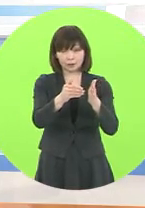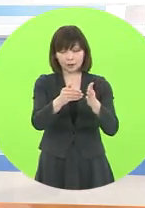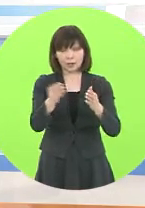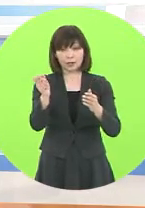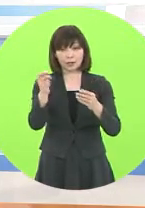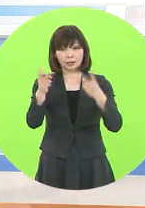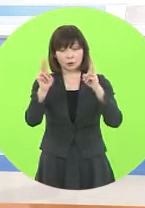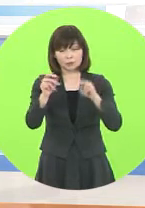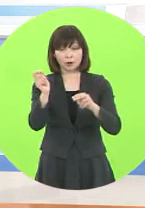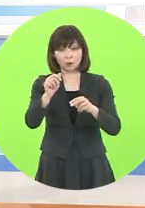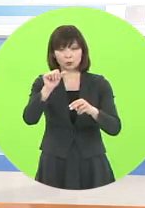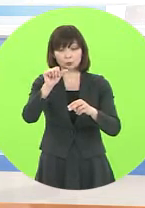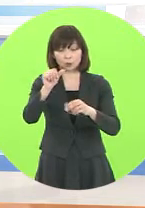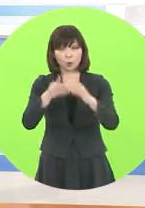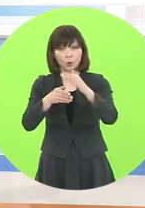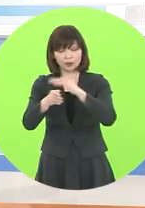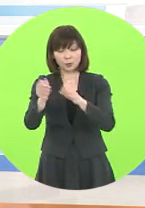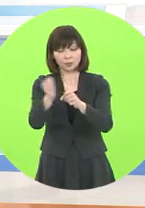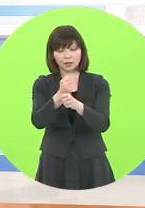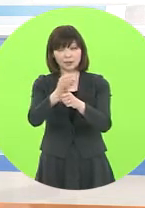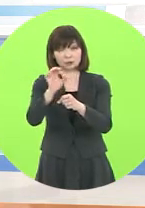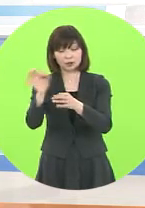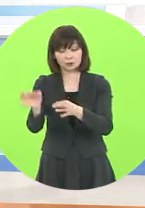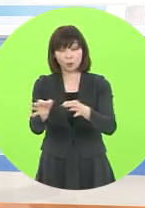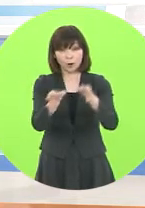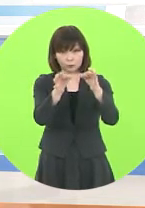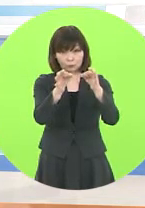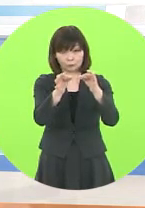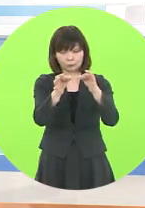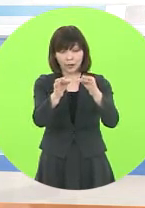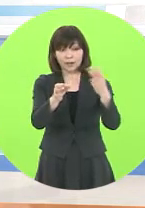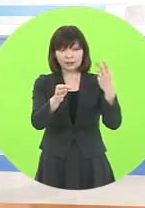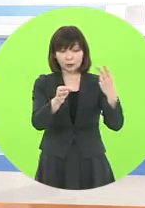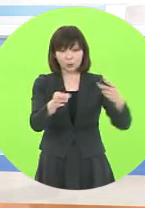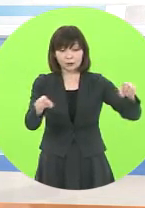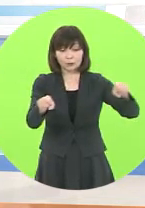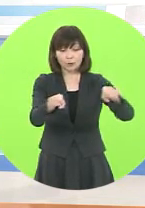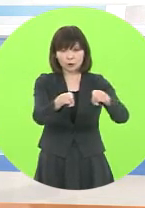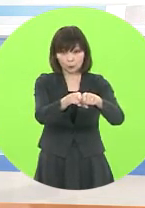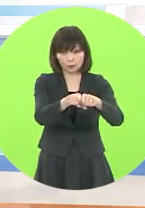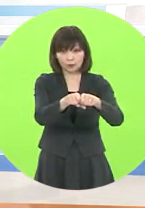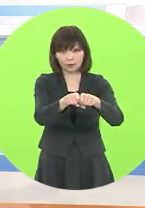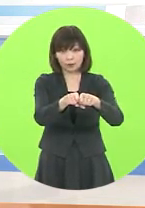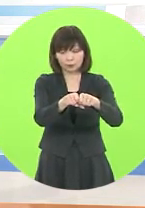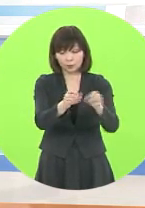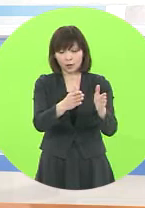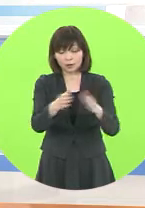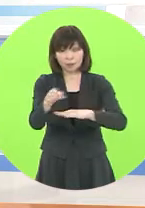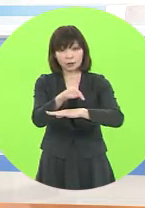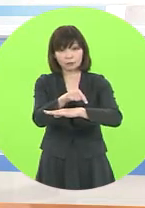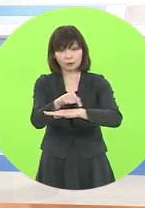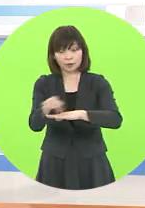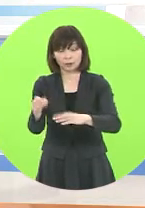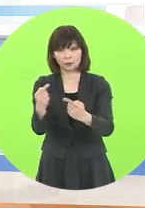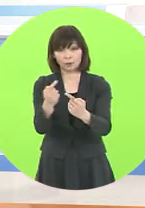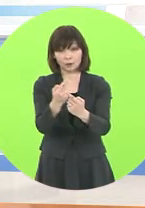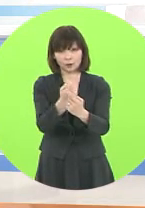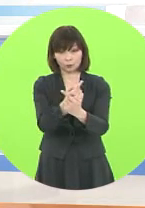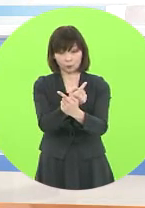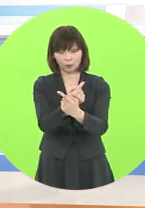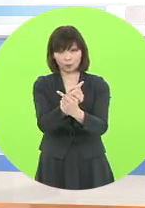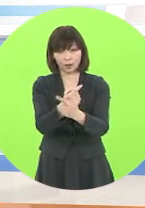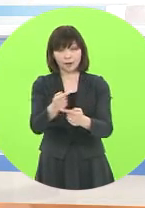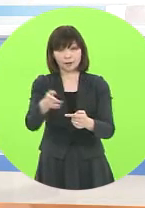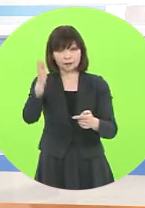高速5号線の建設費を増額した上で2号線とも連結するという整備計画の変更が